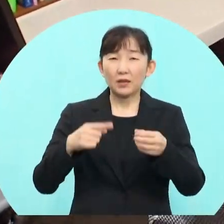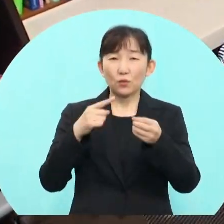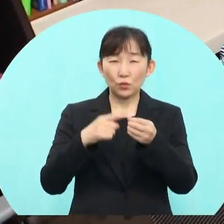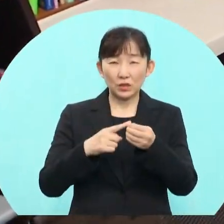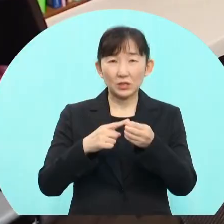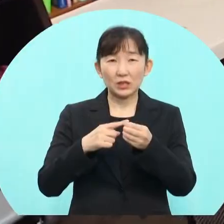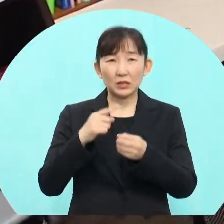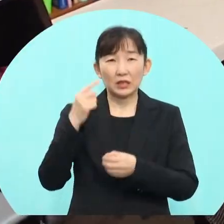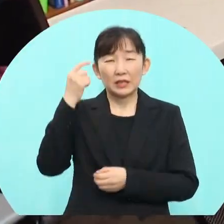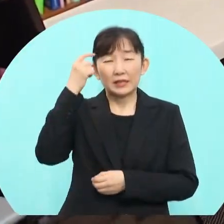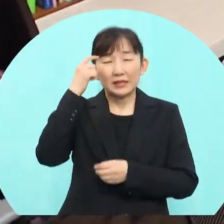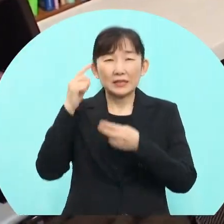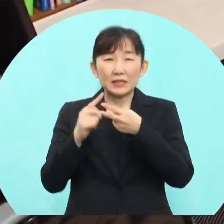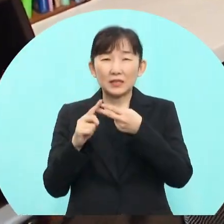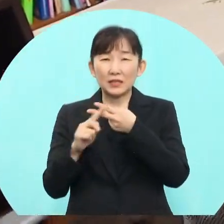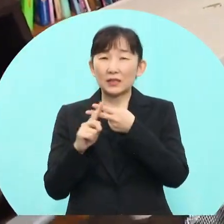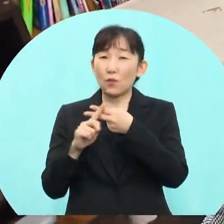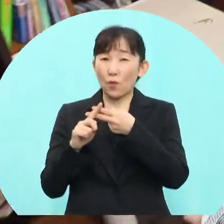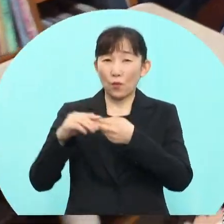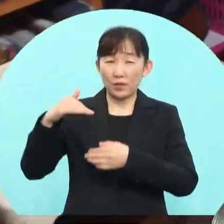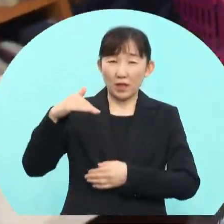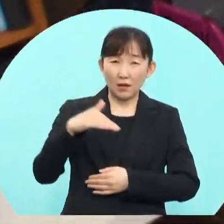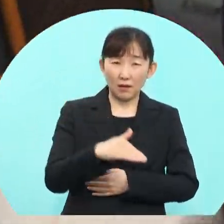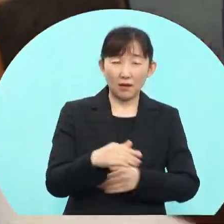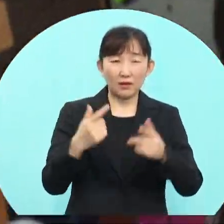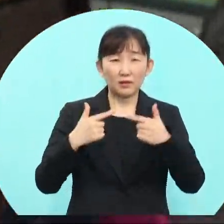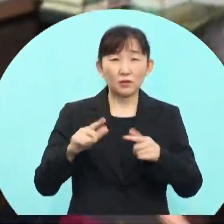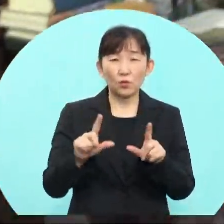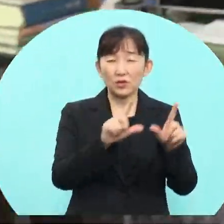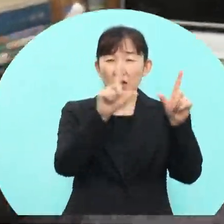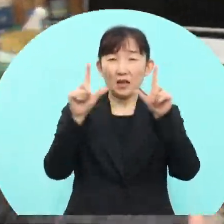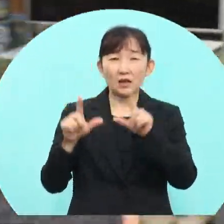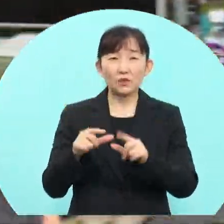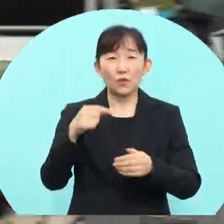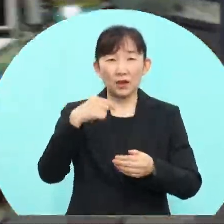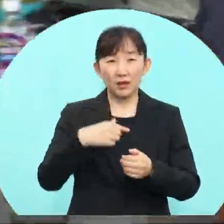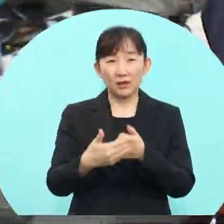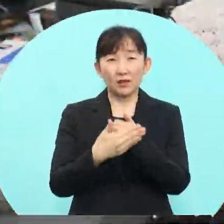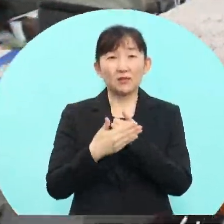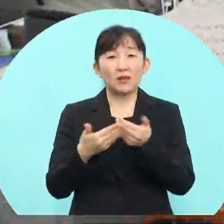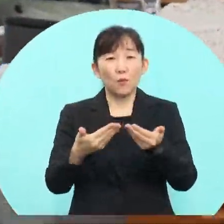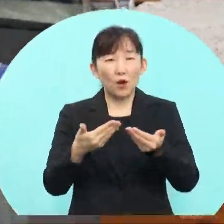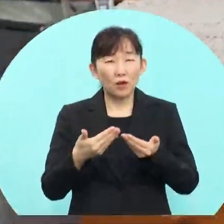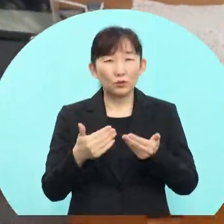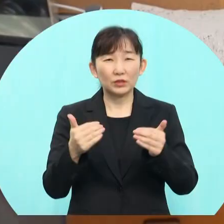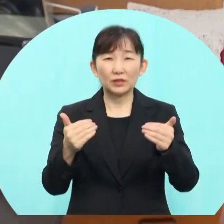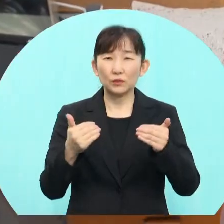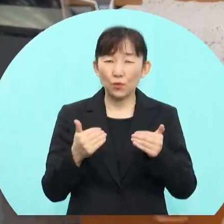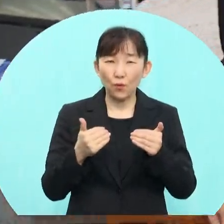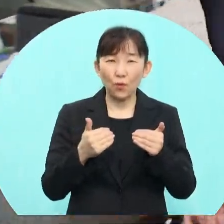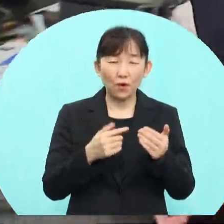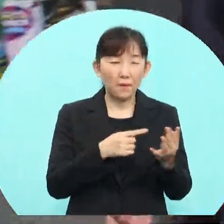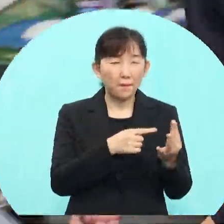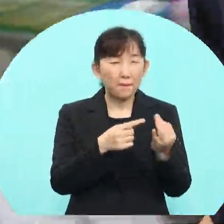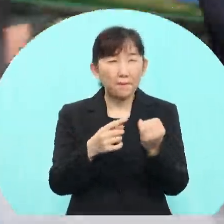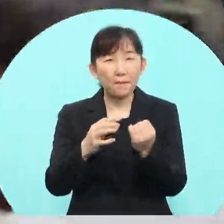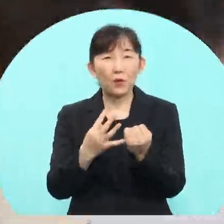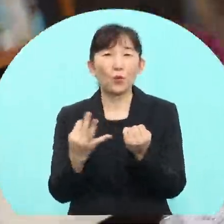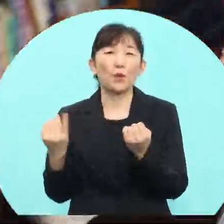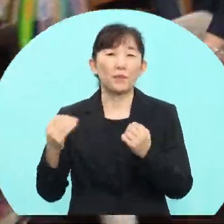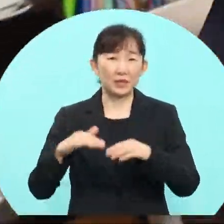年々認知機能の低下から日常生活の中で手助けが必要なことが増えてきました。